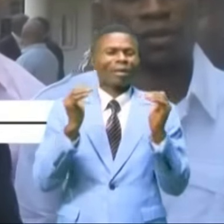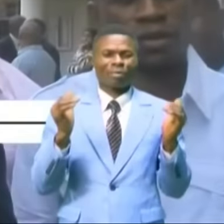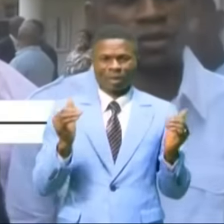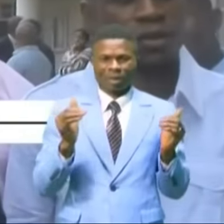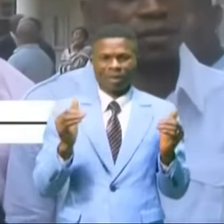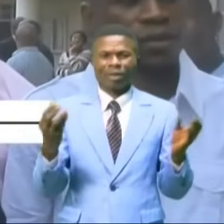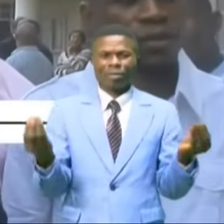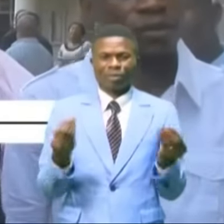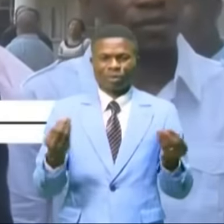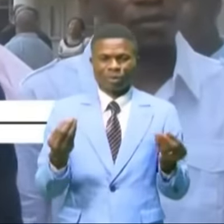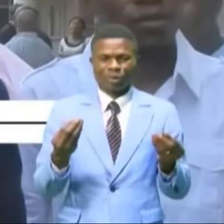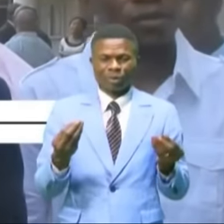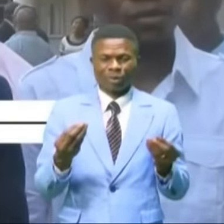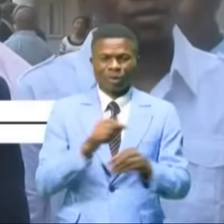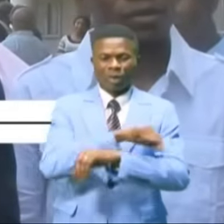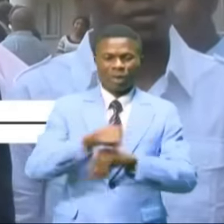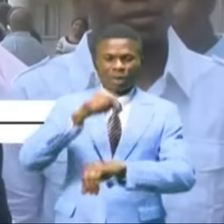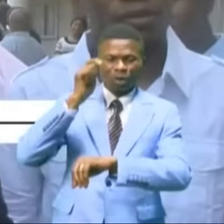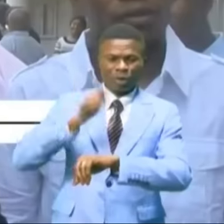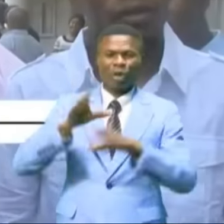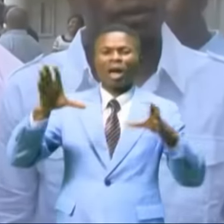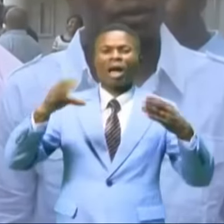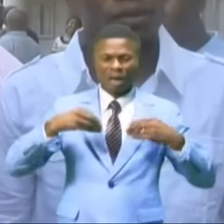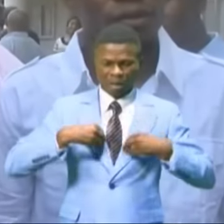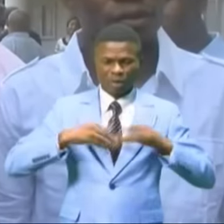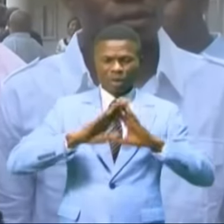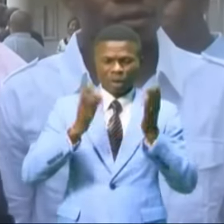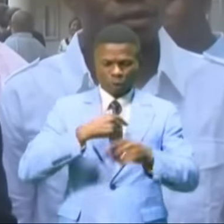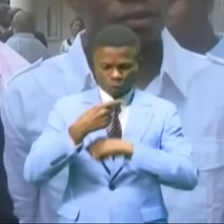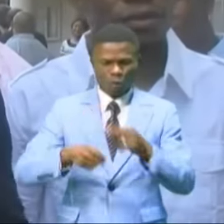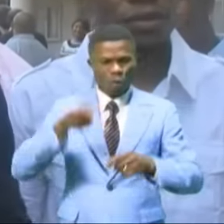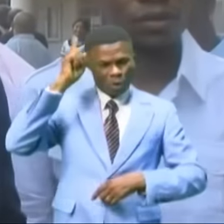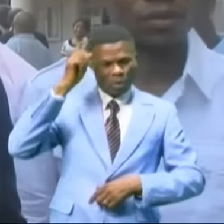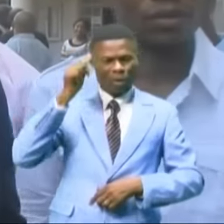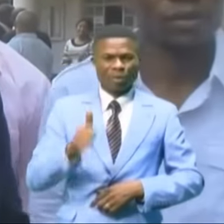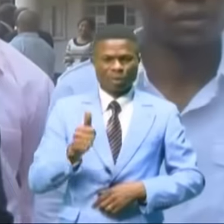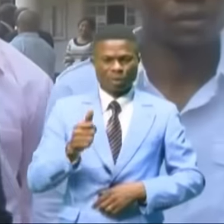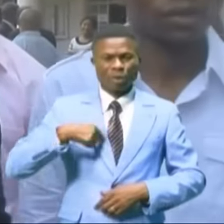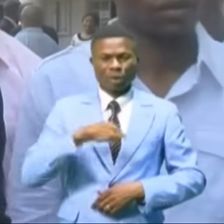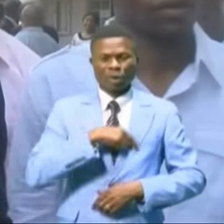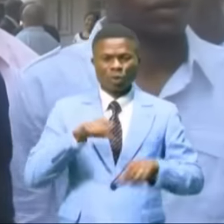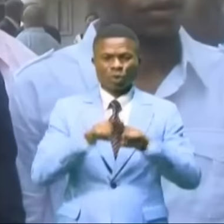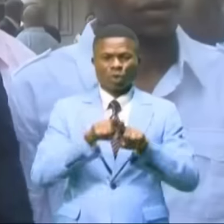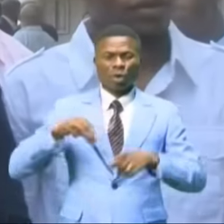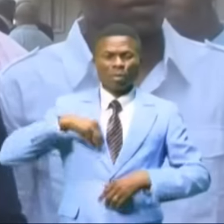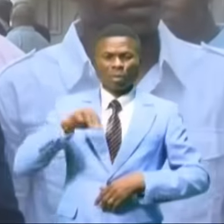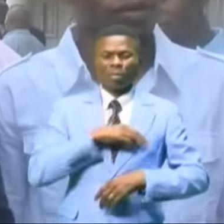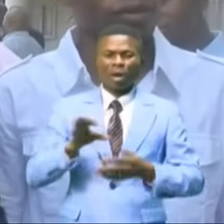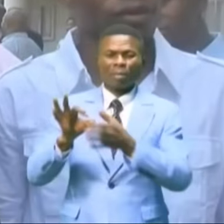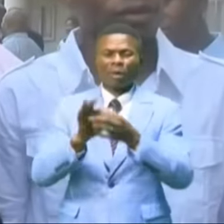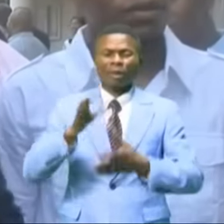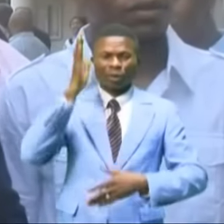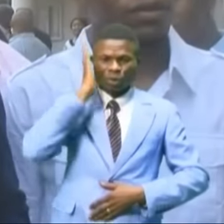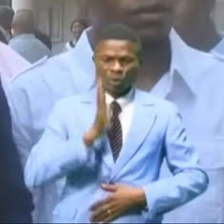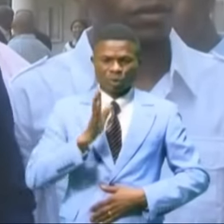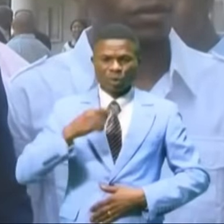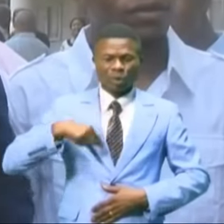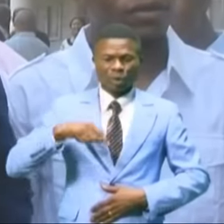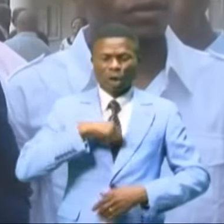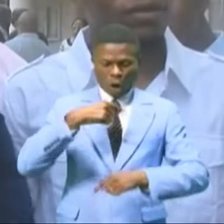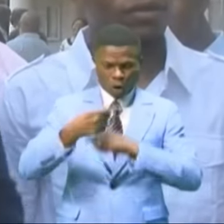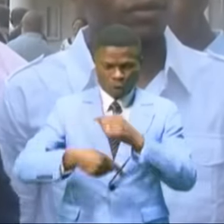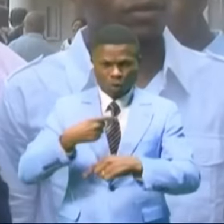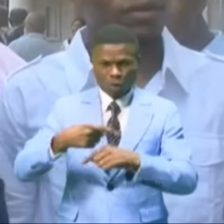que la Cour vient juste de confirmer ce qui a bien commencé. Nous, en tant que membres de l'Union sacrée, nous avons commencé